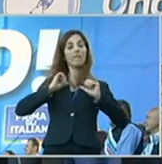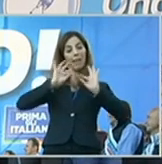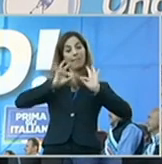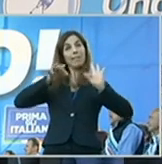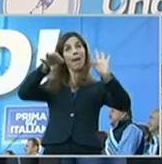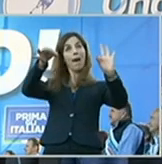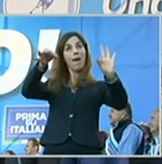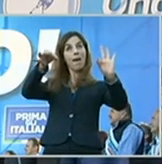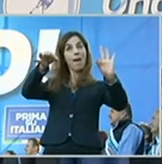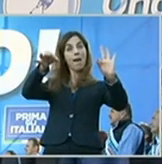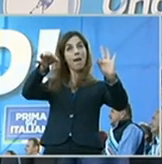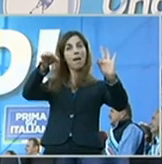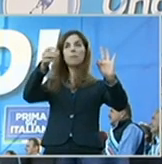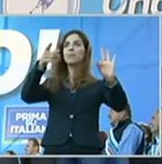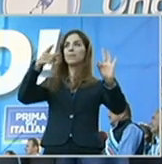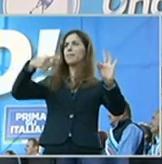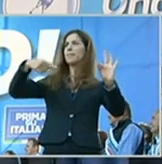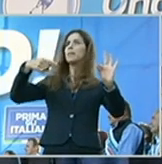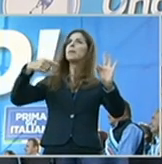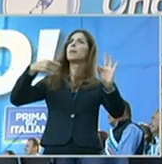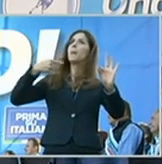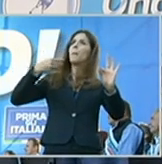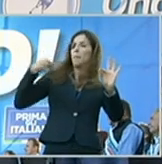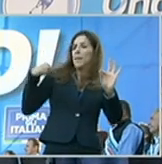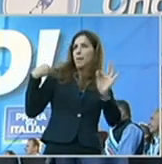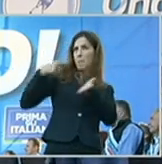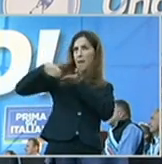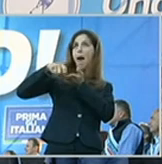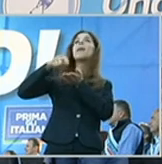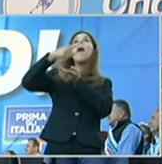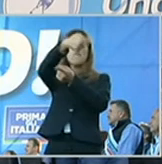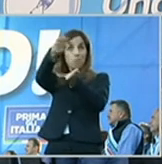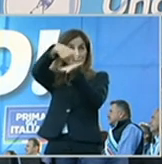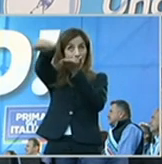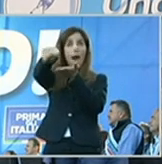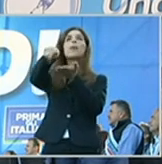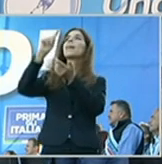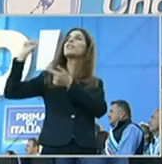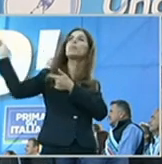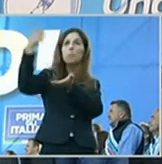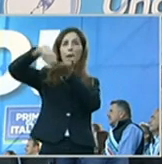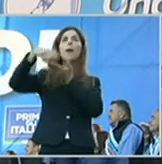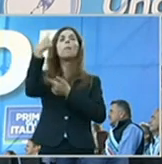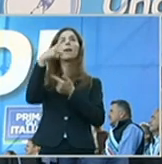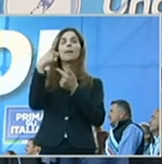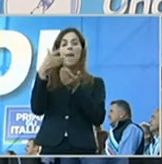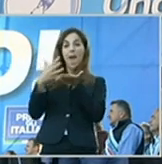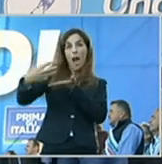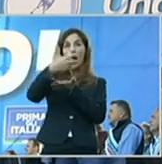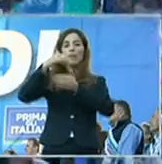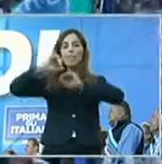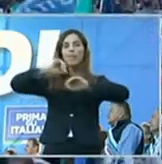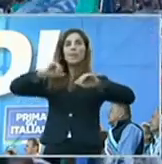fanno pagare, mi fanno pagare 9.000 euro per la raccolta differenziata e la raccolta dei rifiuti in